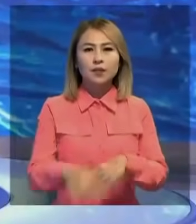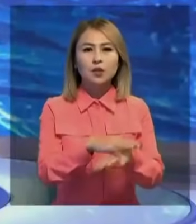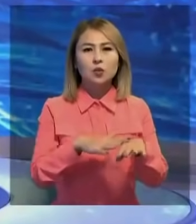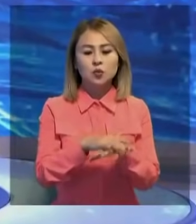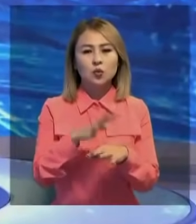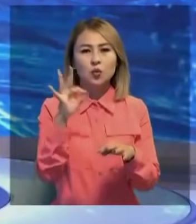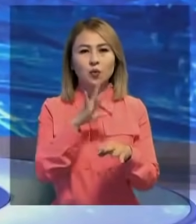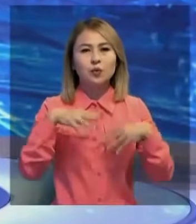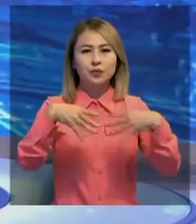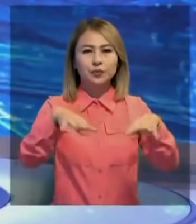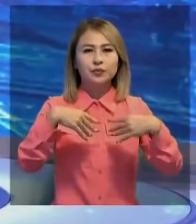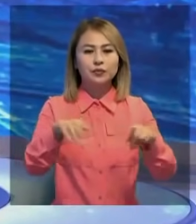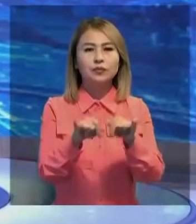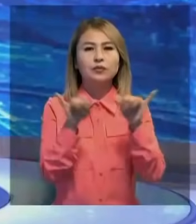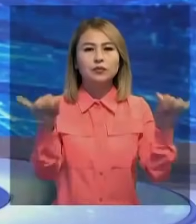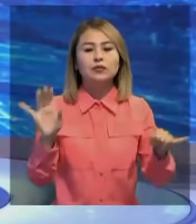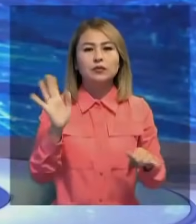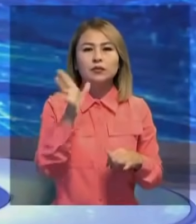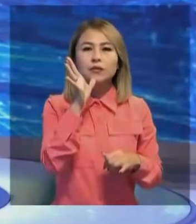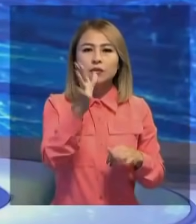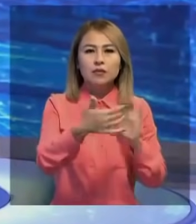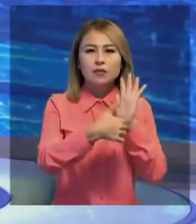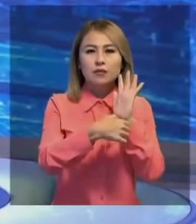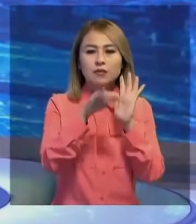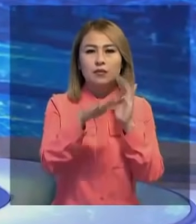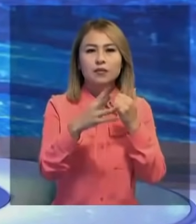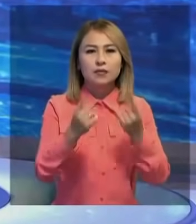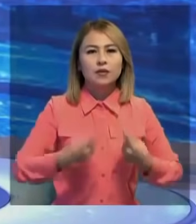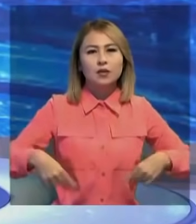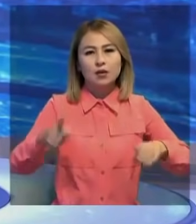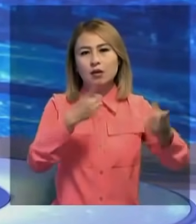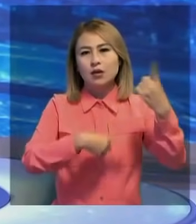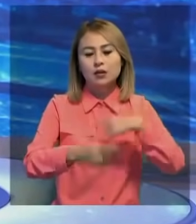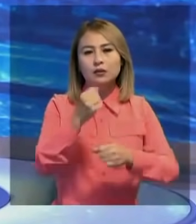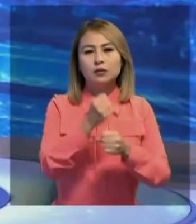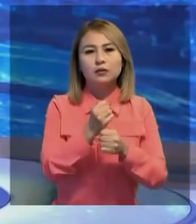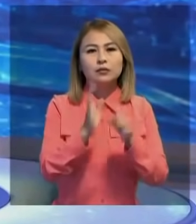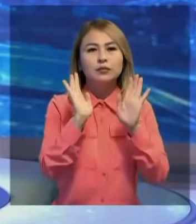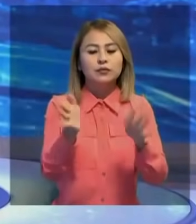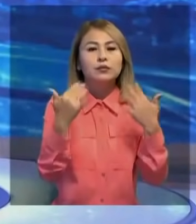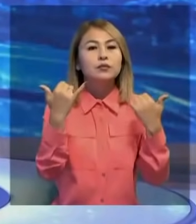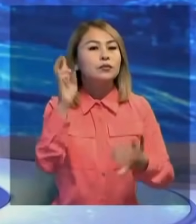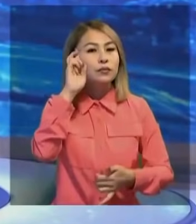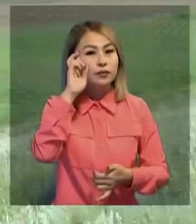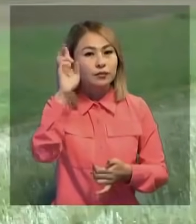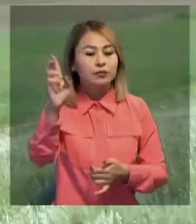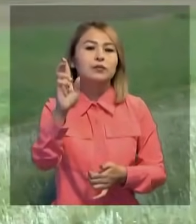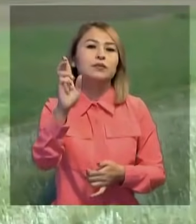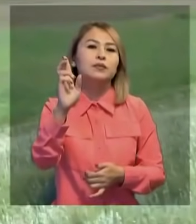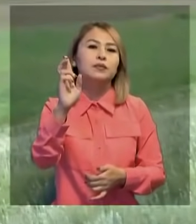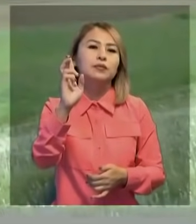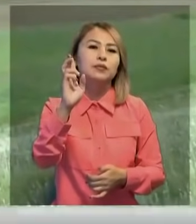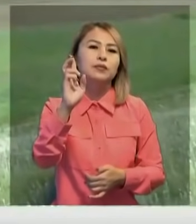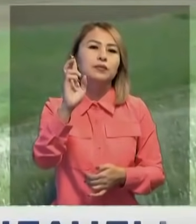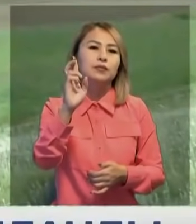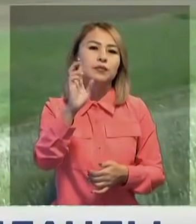Елде суармалы жерлердің көлемі ұлғаят, алдағы 5 жылда 600 000 гектара аймақ қайта қалпына келтірлет. Бүгін